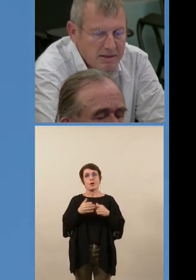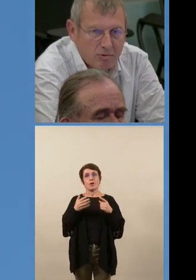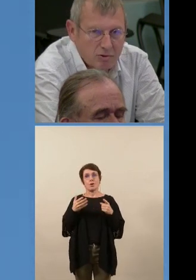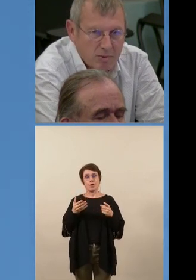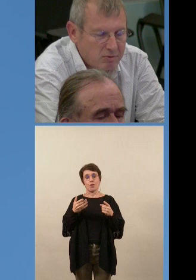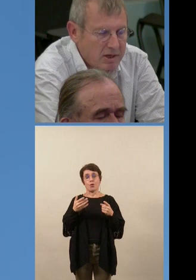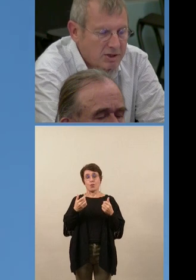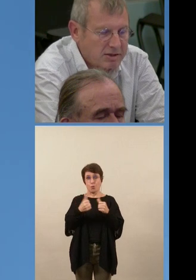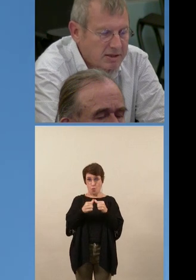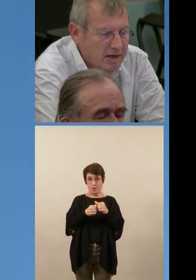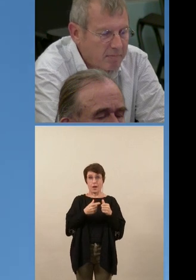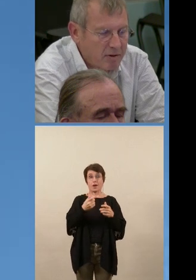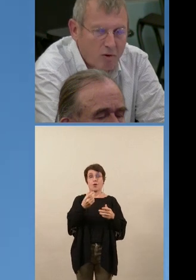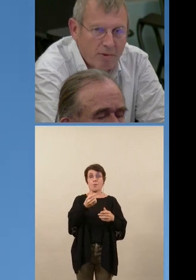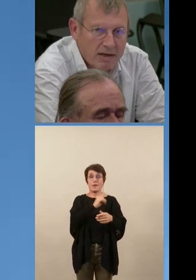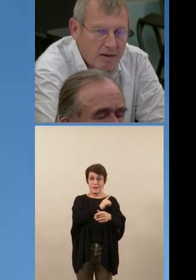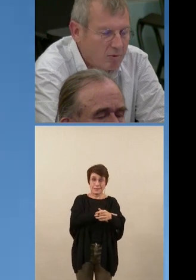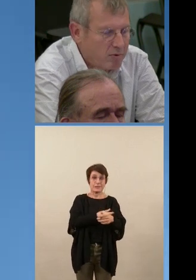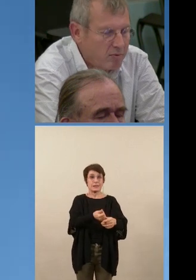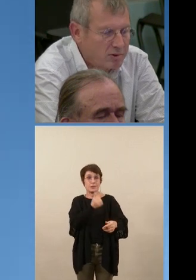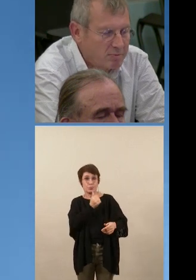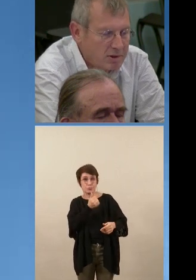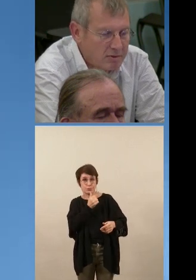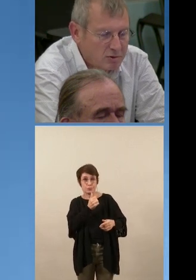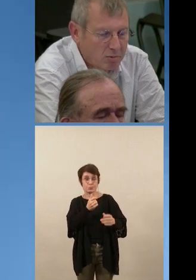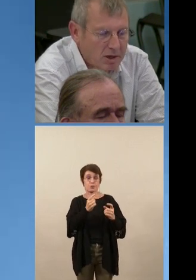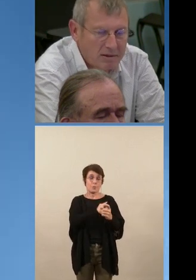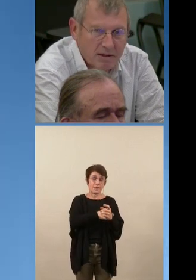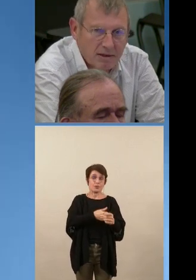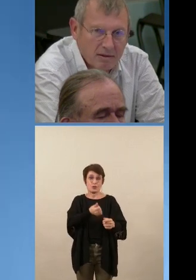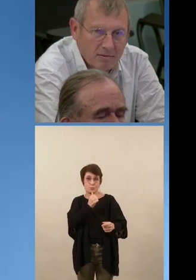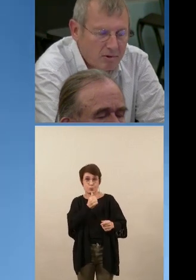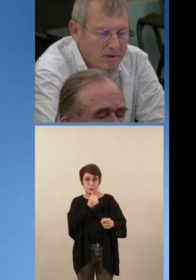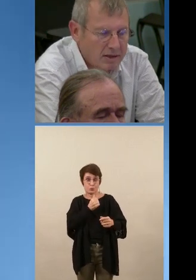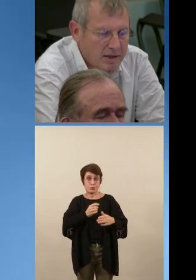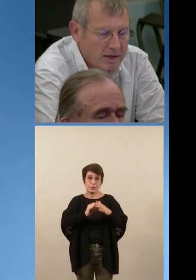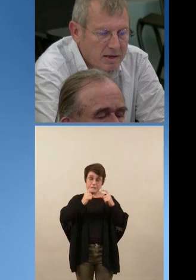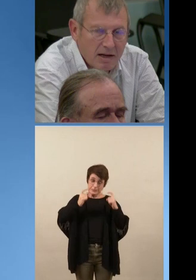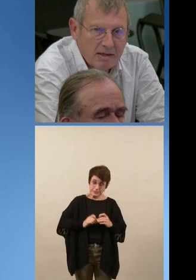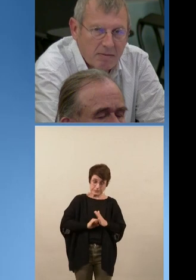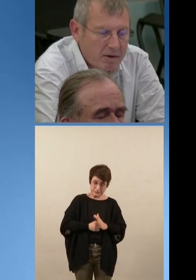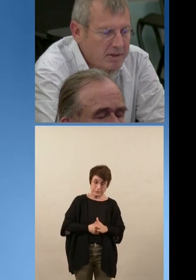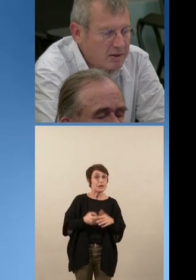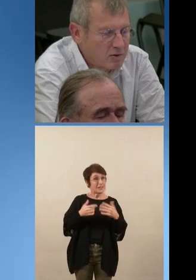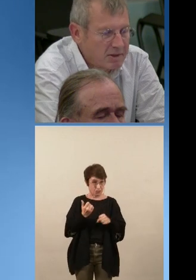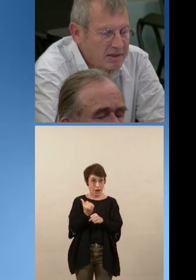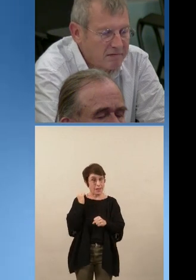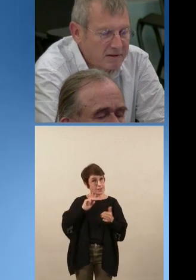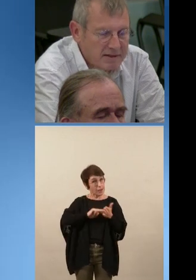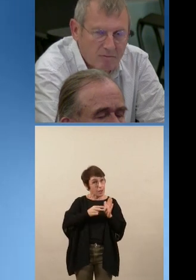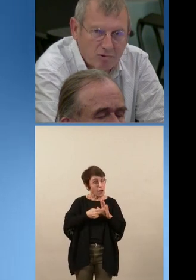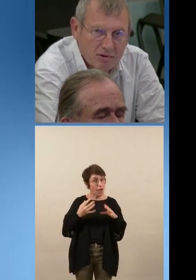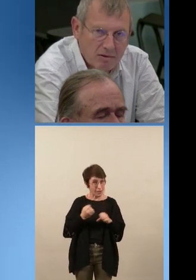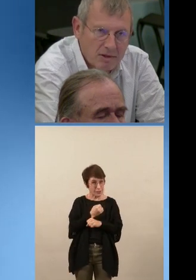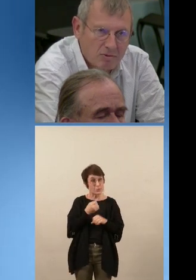maîtriser nos consommations énergétiques après le remarquable plan multimodal de sobriété de l'an dernier qui a permis d'économiser